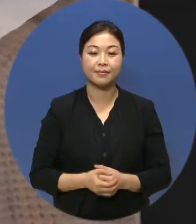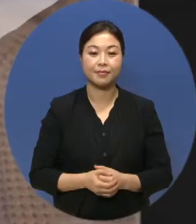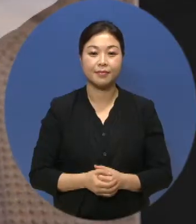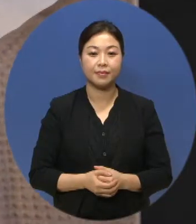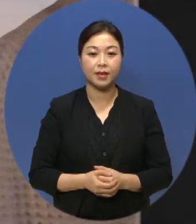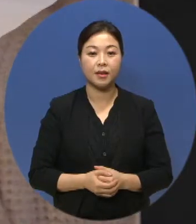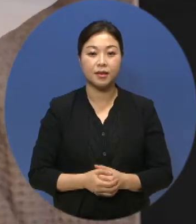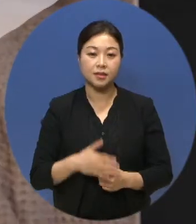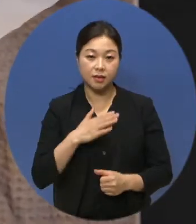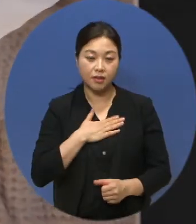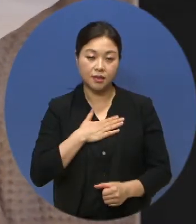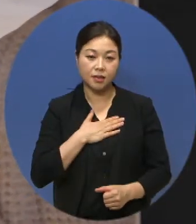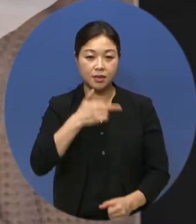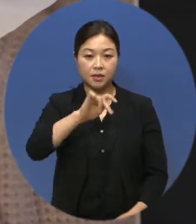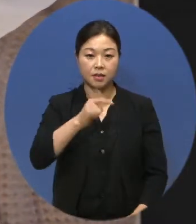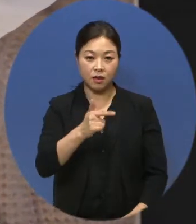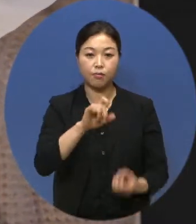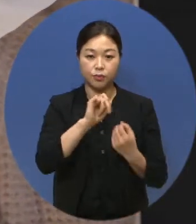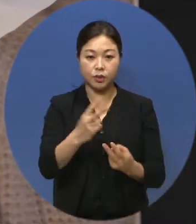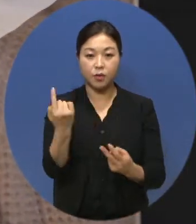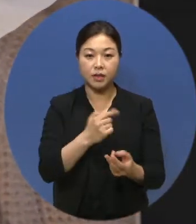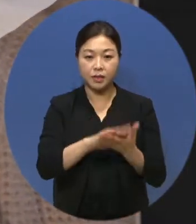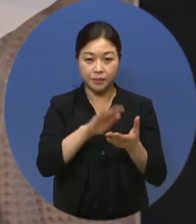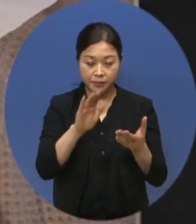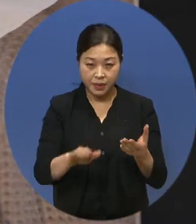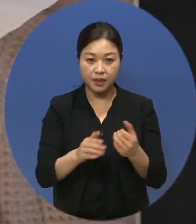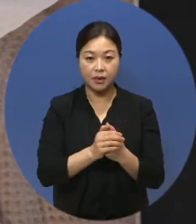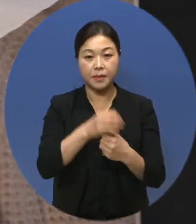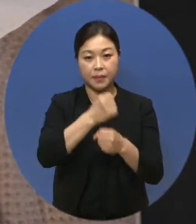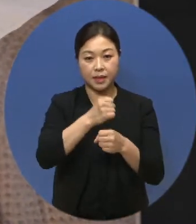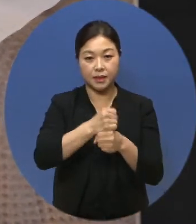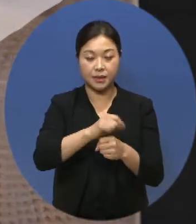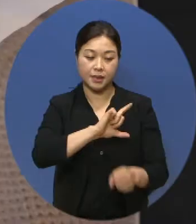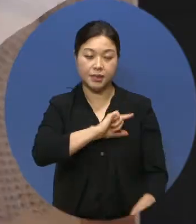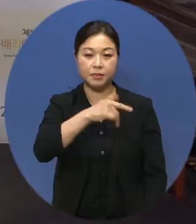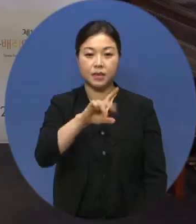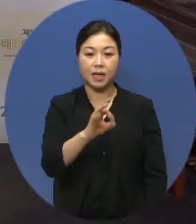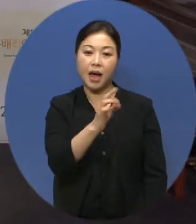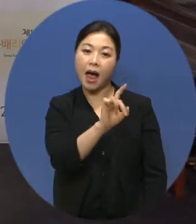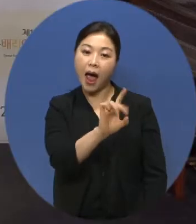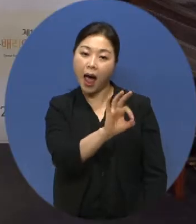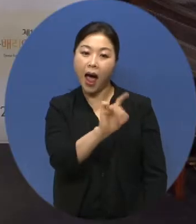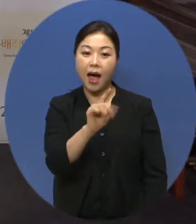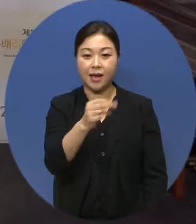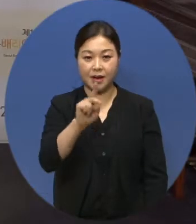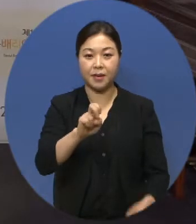네, 저는 전부치러 왔습니다를 연출한 장아람입니다. 네, 반갑습니다. 반갑습니다.